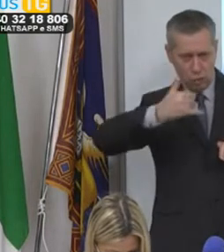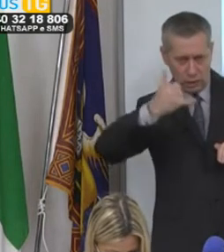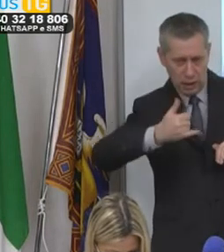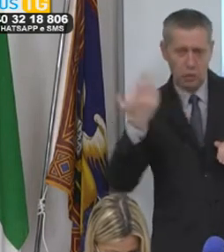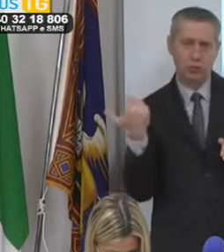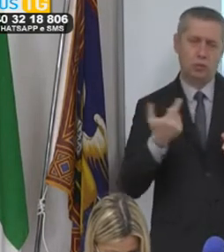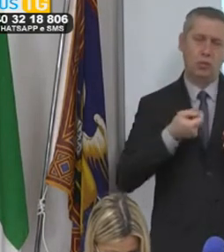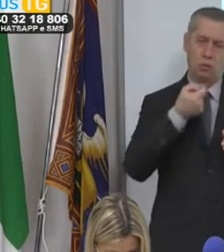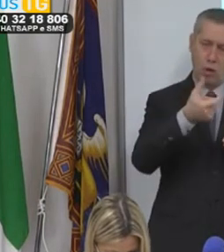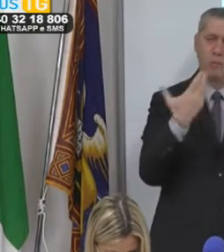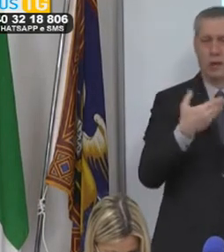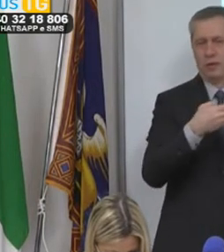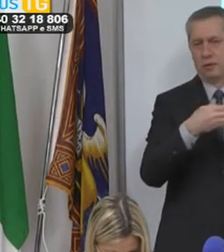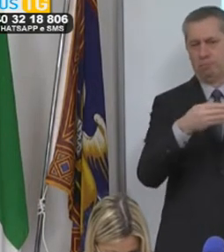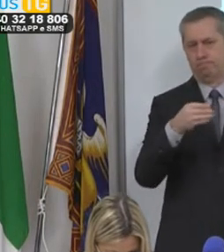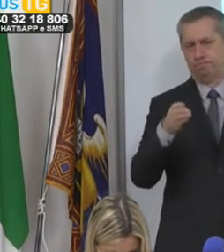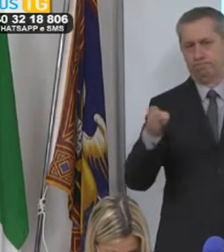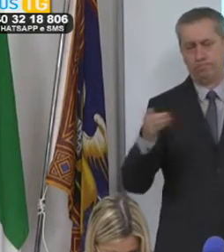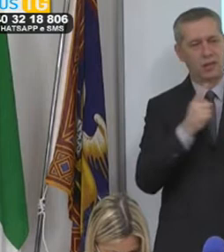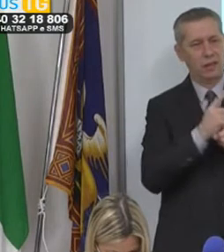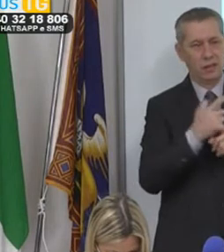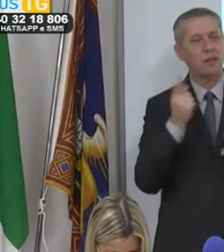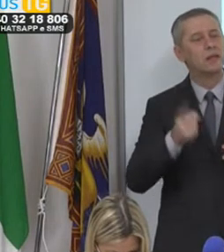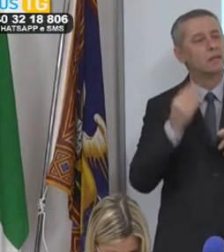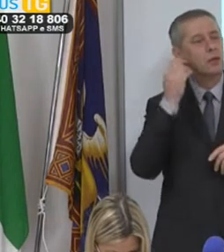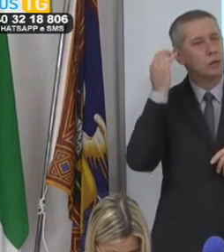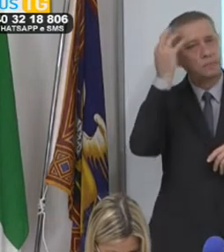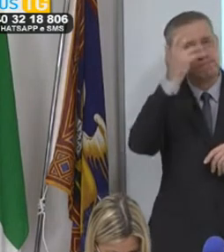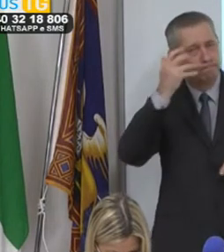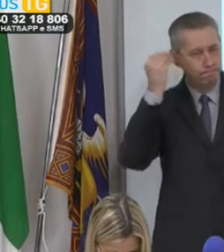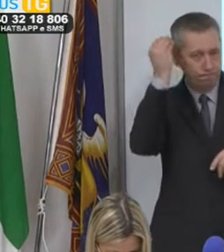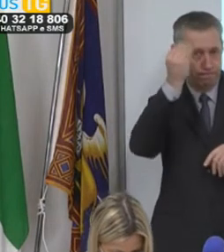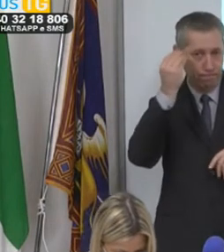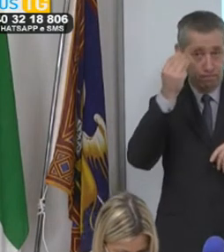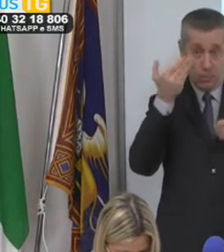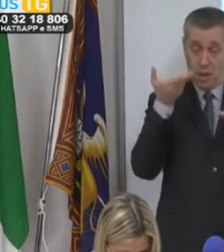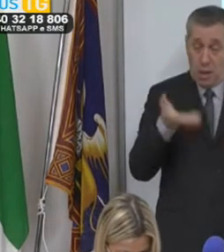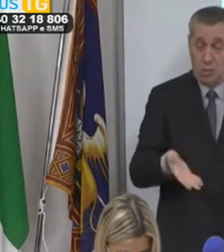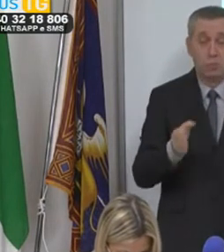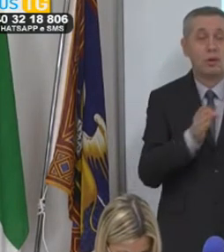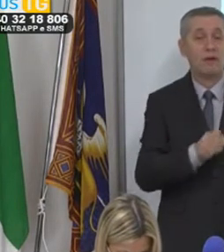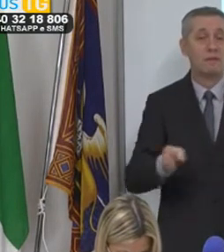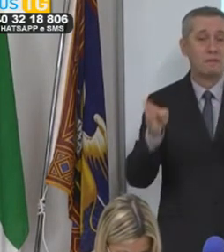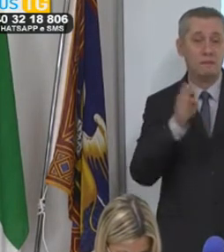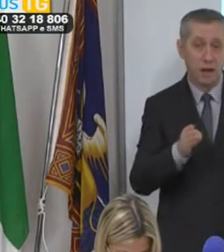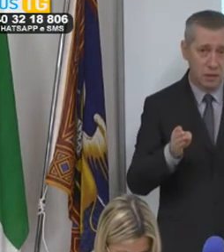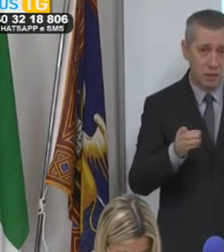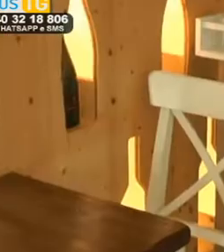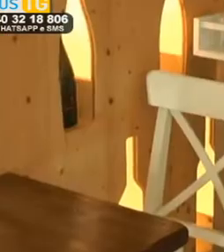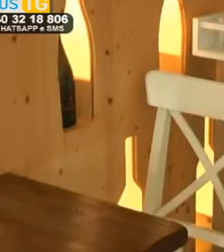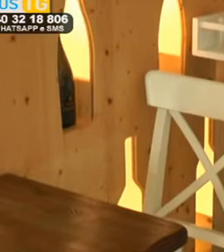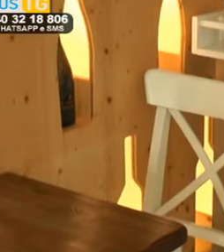vi dicevo anche ieri, è fondamentale che si pensi al fatto che noi adesso una fase di convivenza col virus la dobbiamo